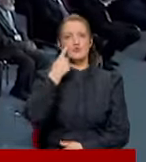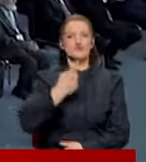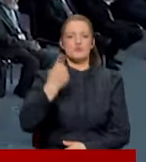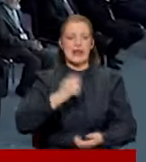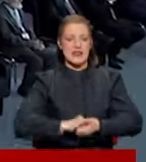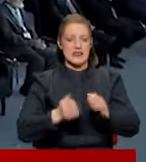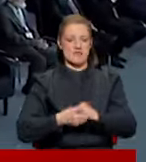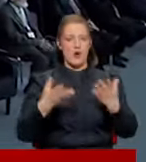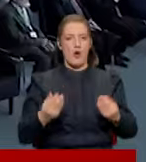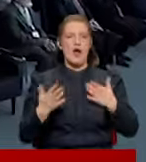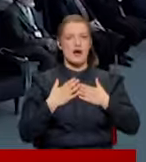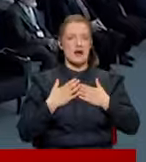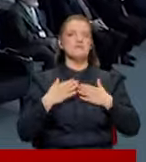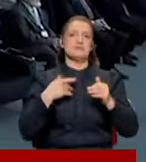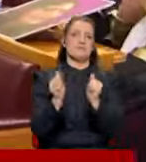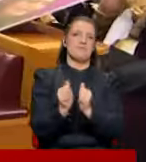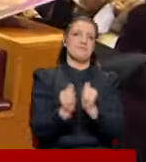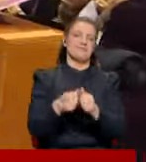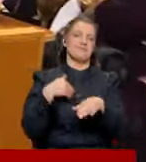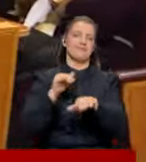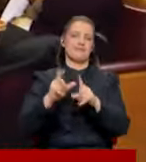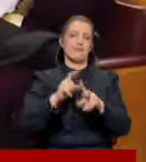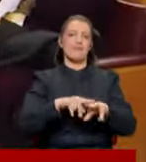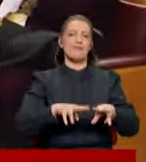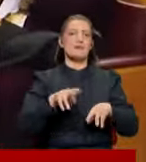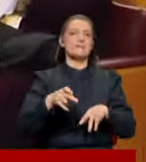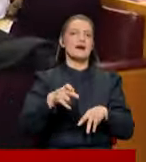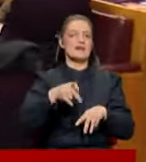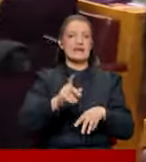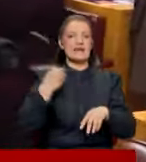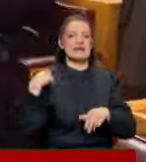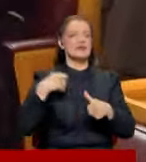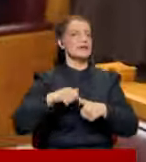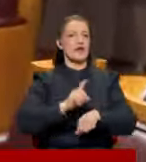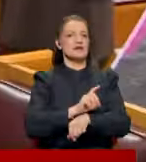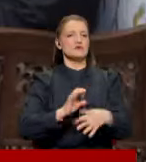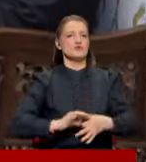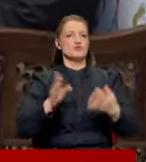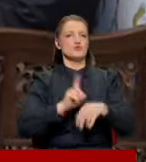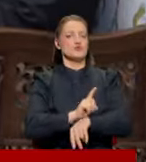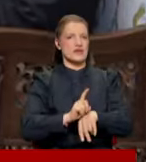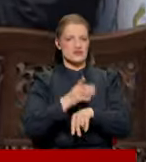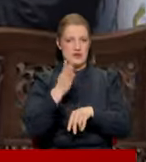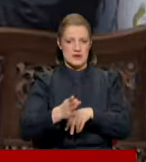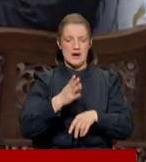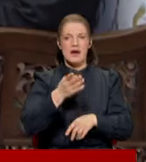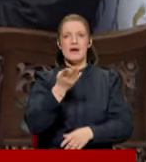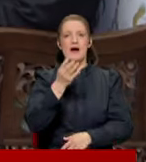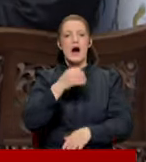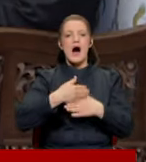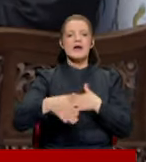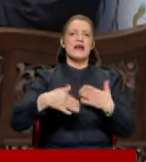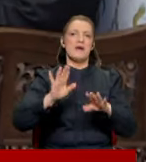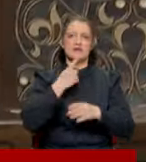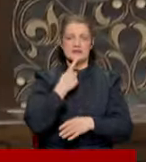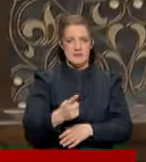ittifakı olarak yanındayız den Parti'nin yeniden çözüm süreci çağrıları Bahçeli'nin Erdoğan'a yönelik ayrılamazsın